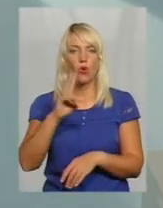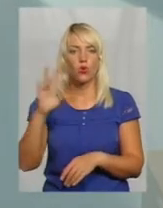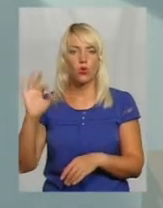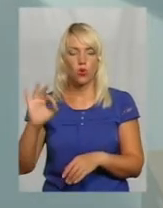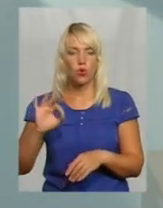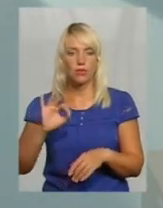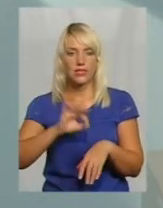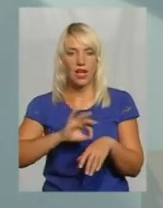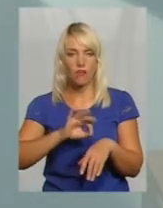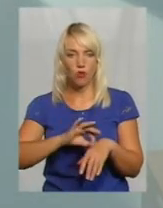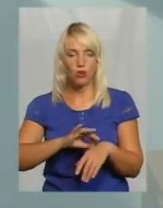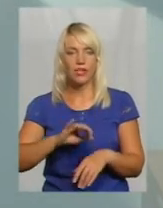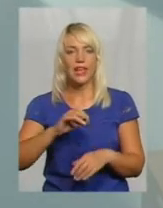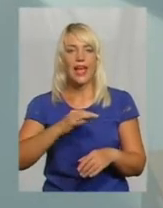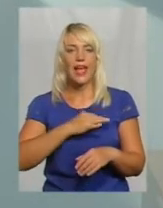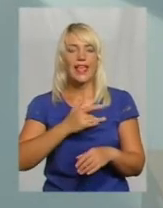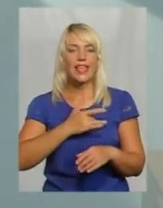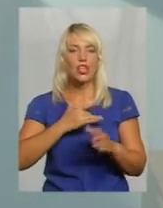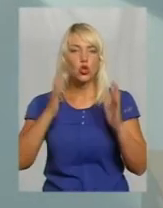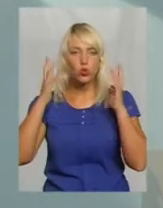онкозахворювання, інсульти важкі,